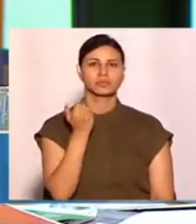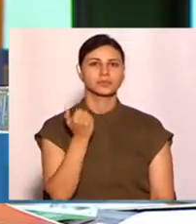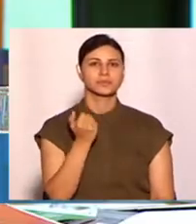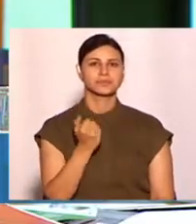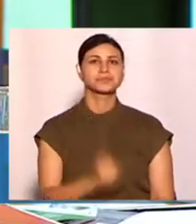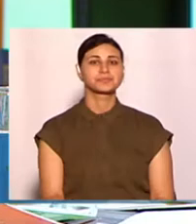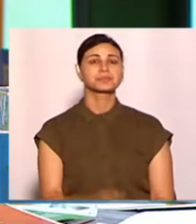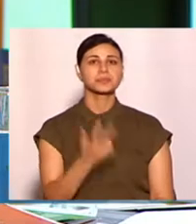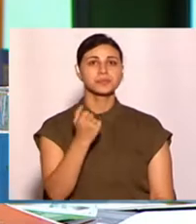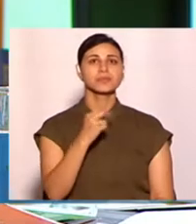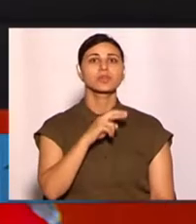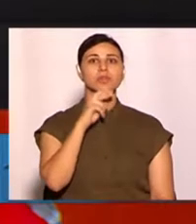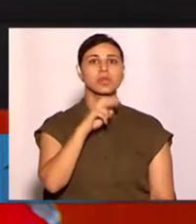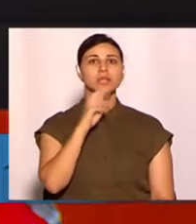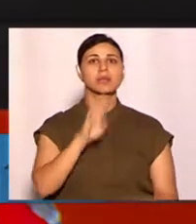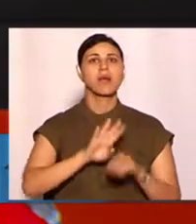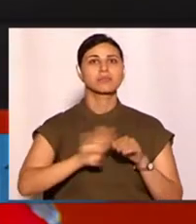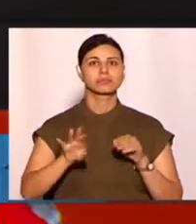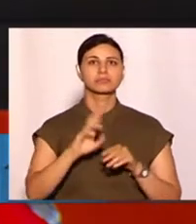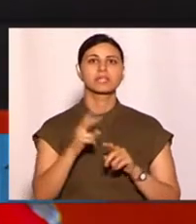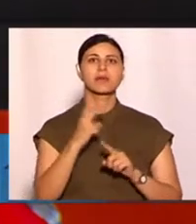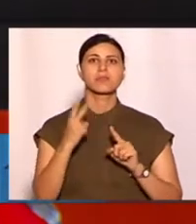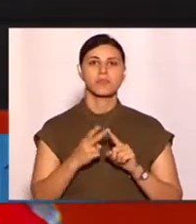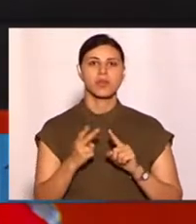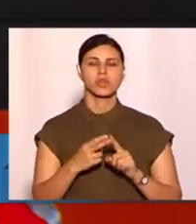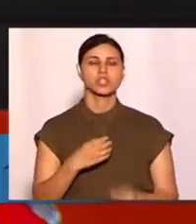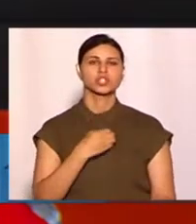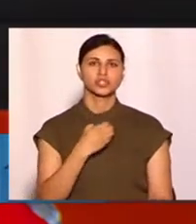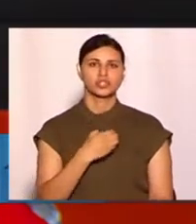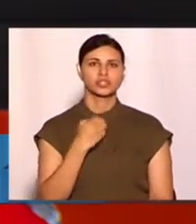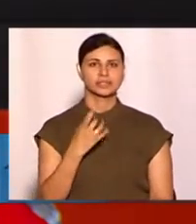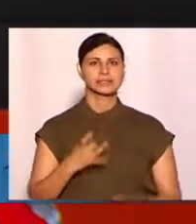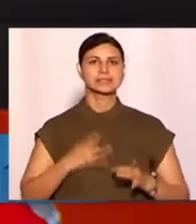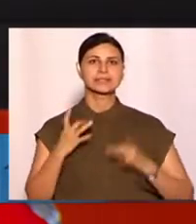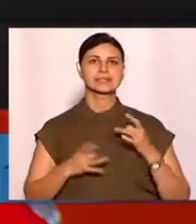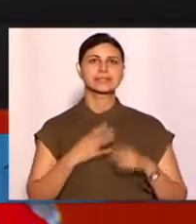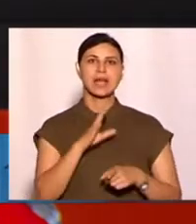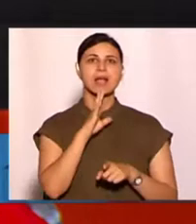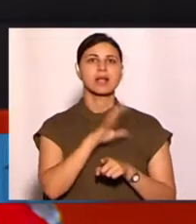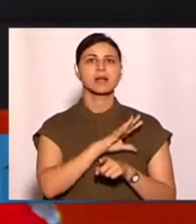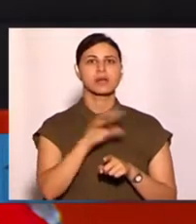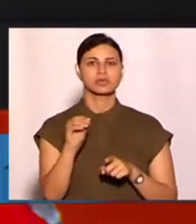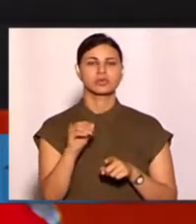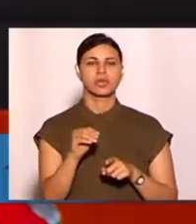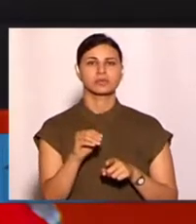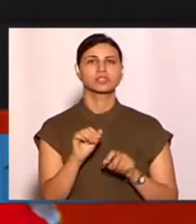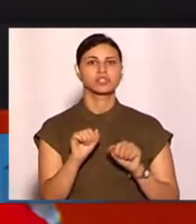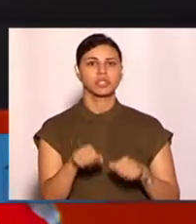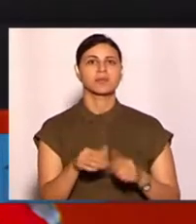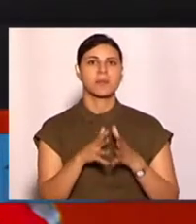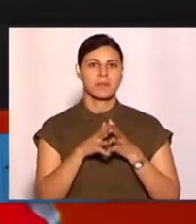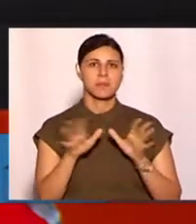ერთია რომ ყურადღების მიღმა რჩება და მეორე არის შიში და სტრესი, რომელიც ქალბატონებს შეიძლება